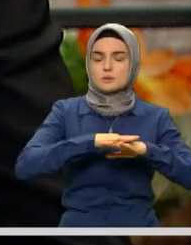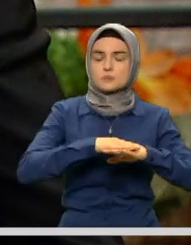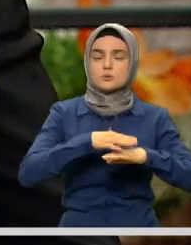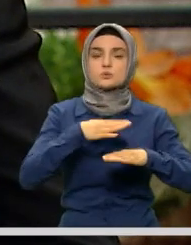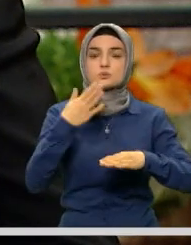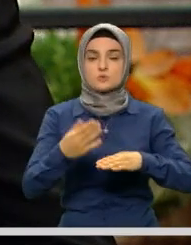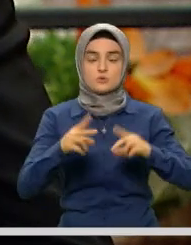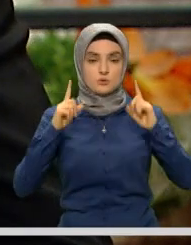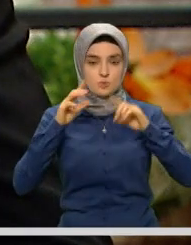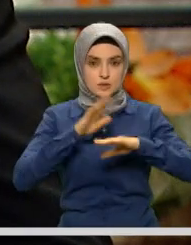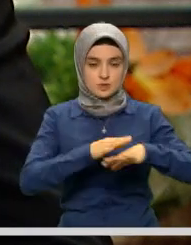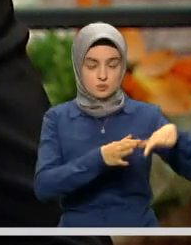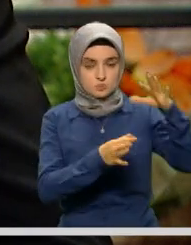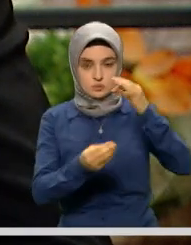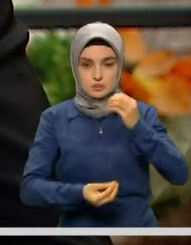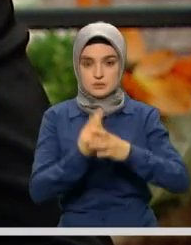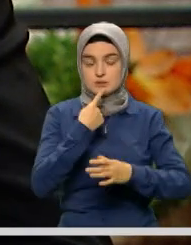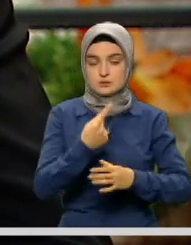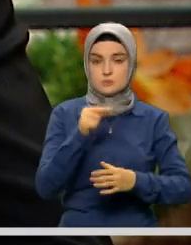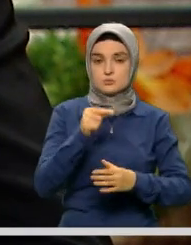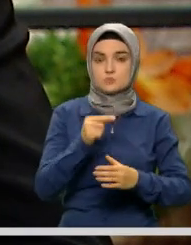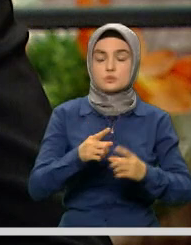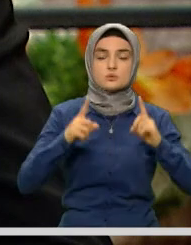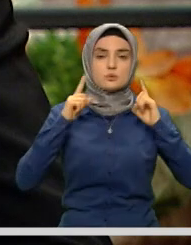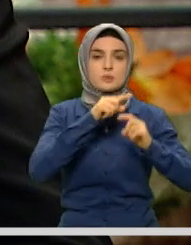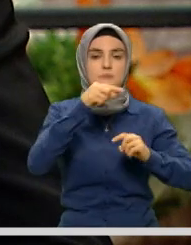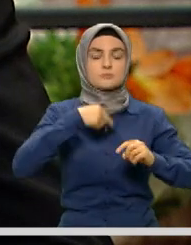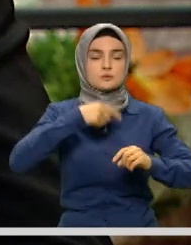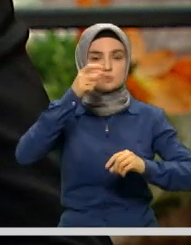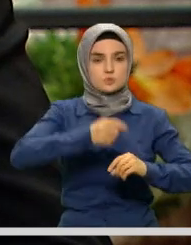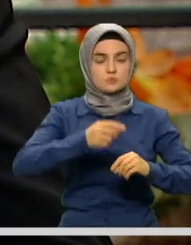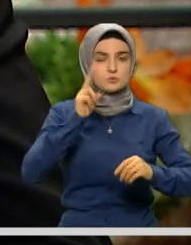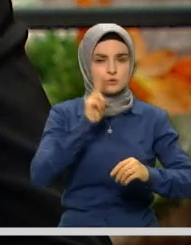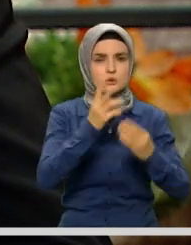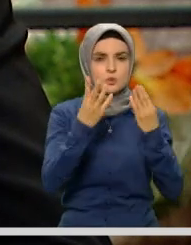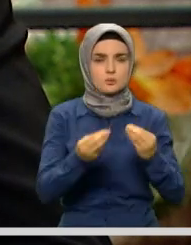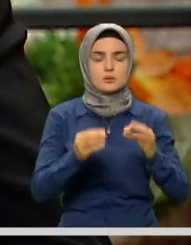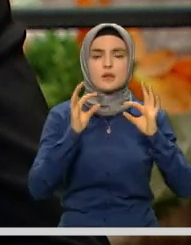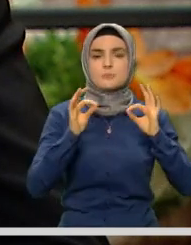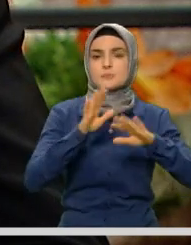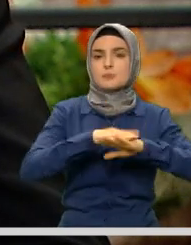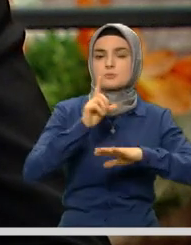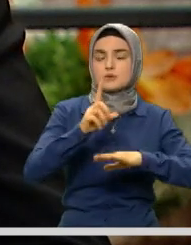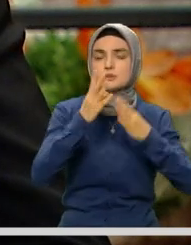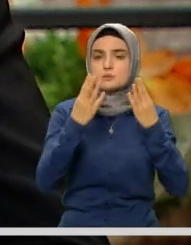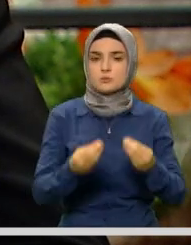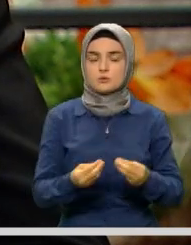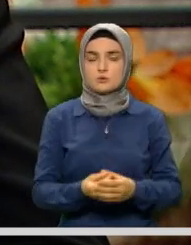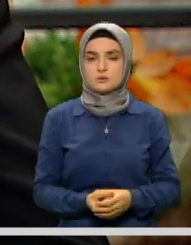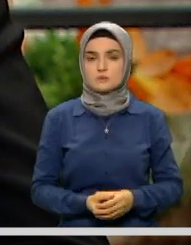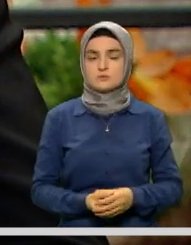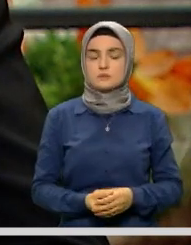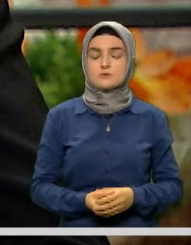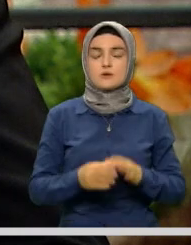burada tevbe bizim kulluğumuzun göstergesi açısından her daim yapmamız gereken ve her daim